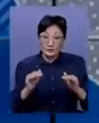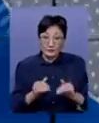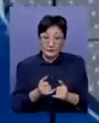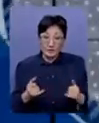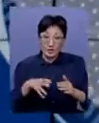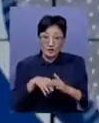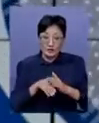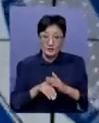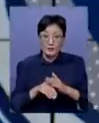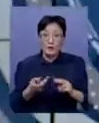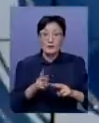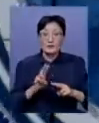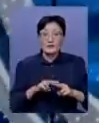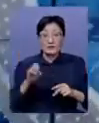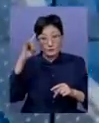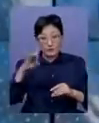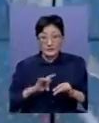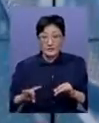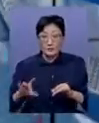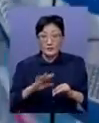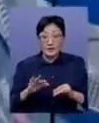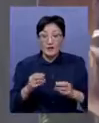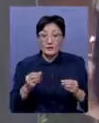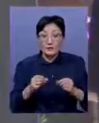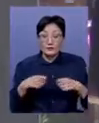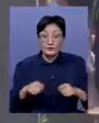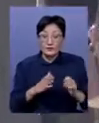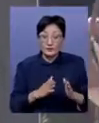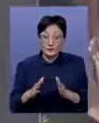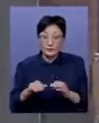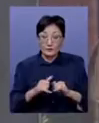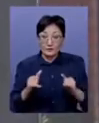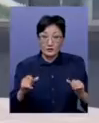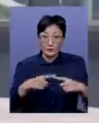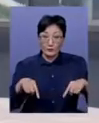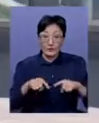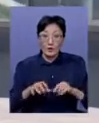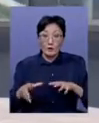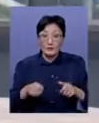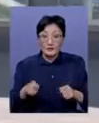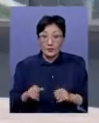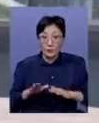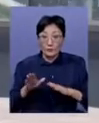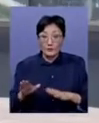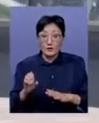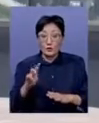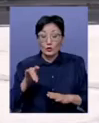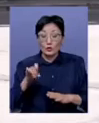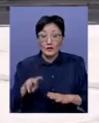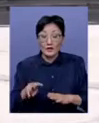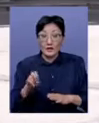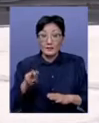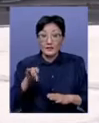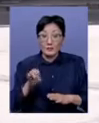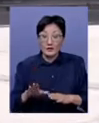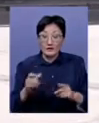үшін енгізілмек. Бұл туралы Қазақстан Республикасы қаржы нарығын реттеу және дамыту агенттігі төрайымының орынбасары Нұрлан